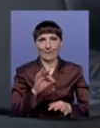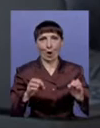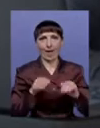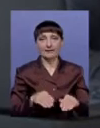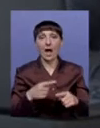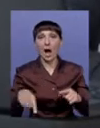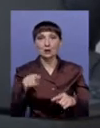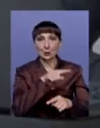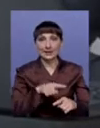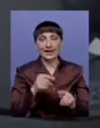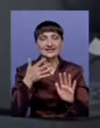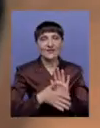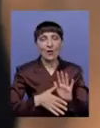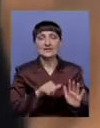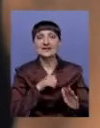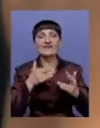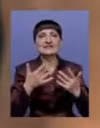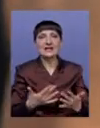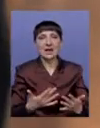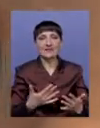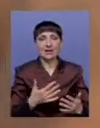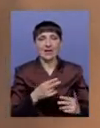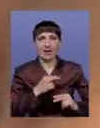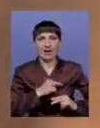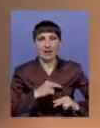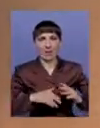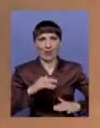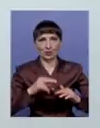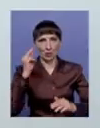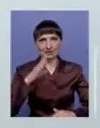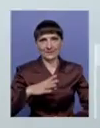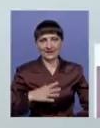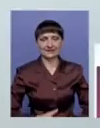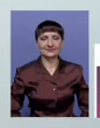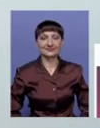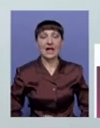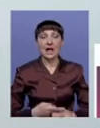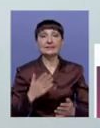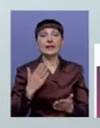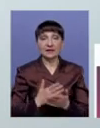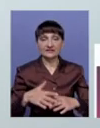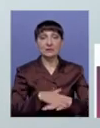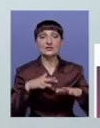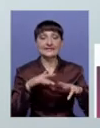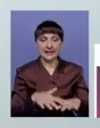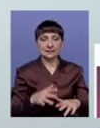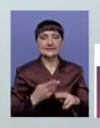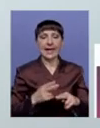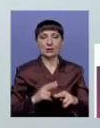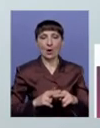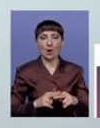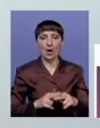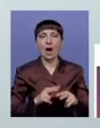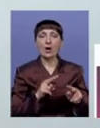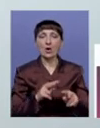вот остальные освоили самые востребованные на рынке профессии. Это есть в общественной деятельности, то есть это